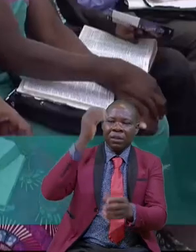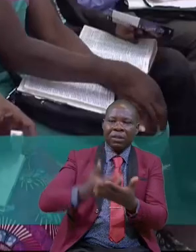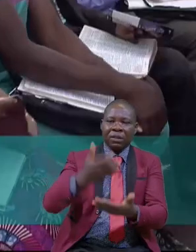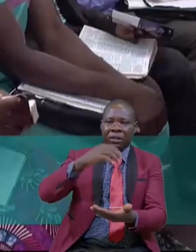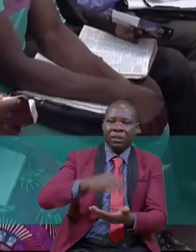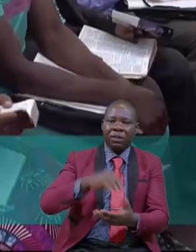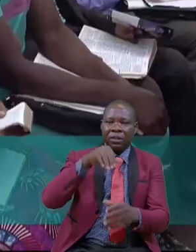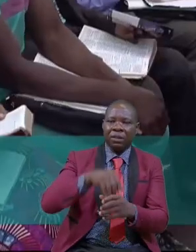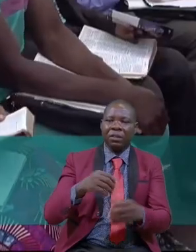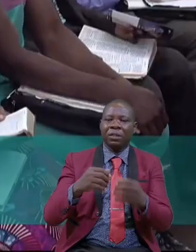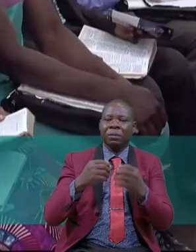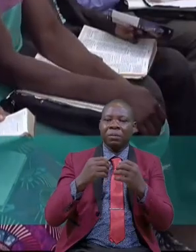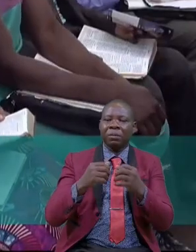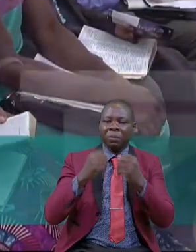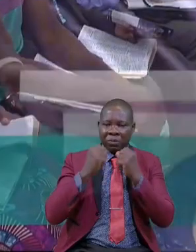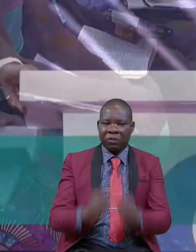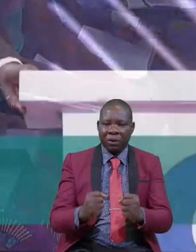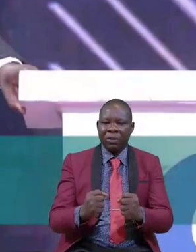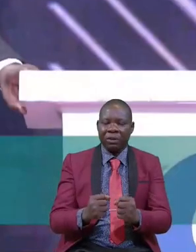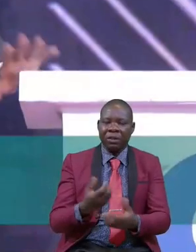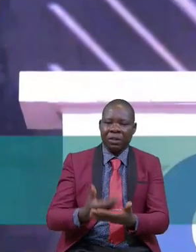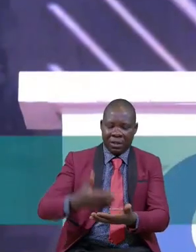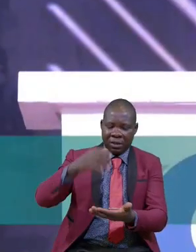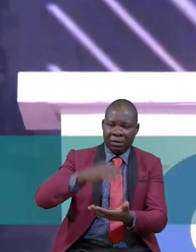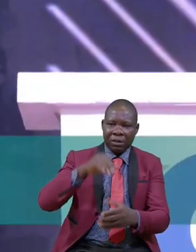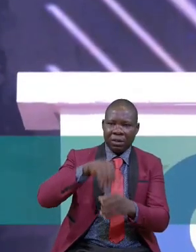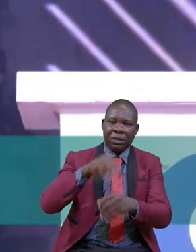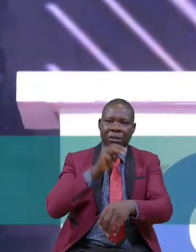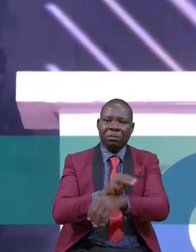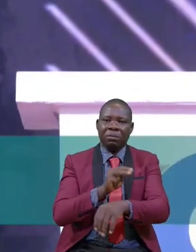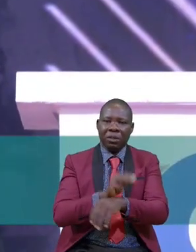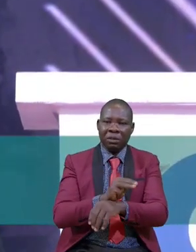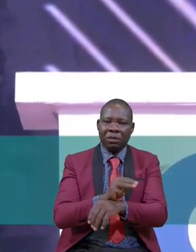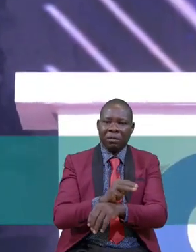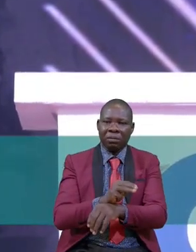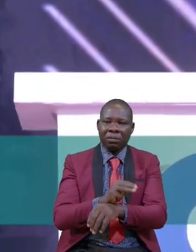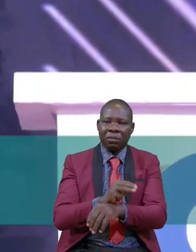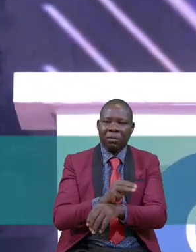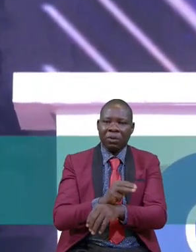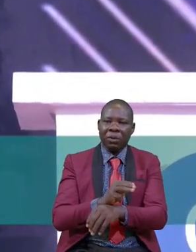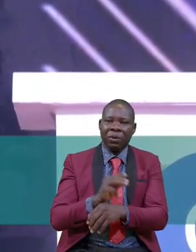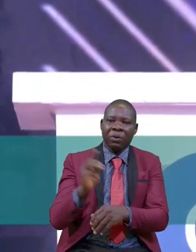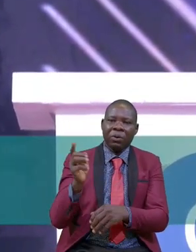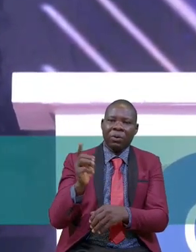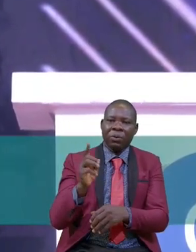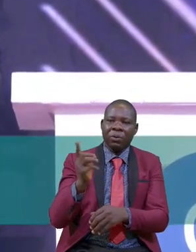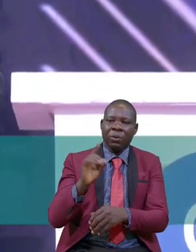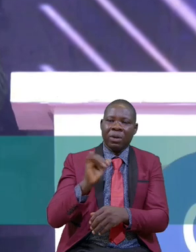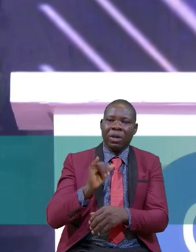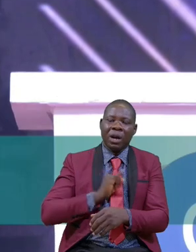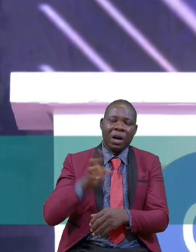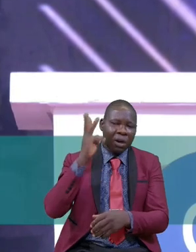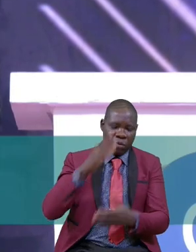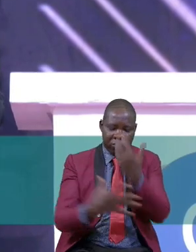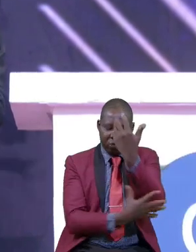dans la fortitude, rich in ministry, dans le ministère. Where I was poor before, là où j'étais pauvre now, maintenant,